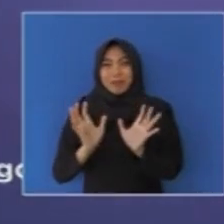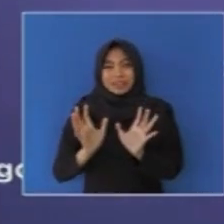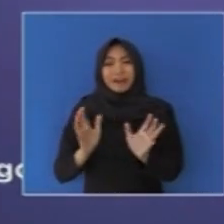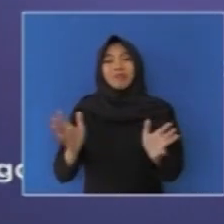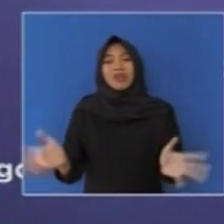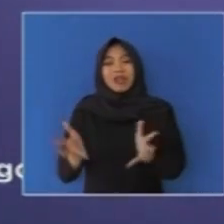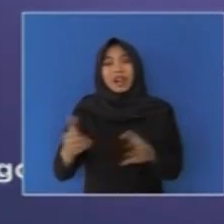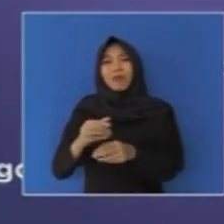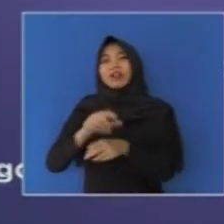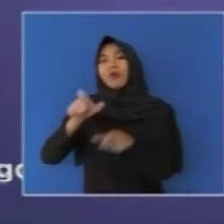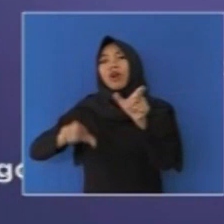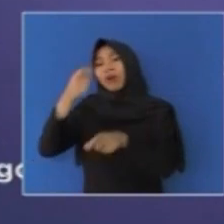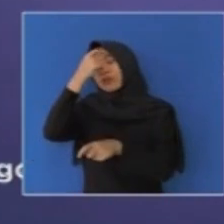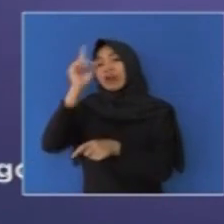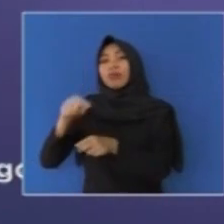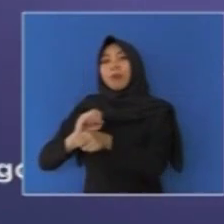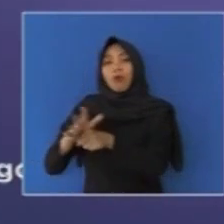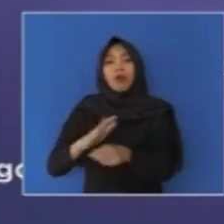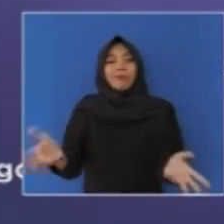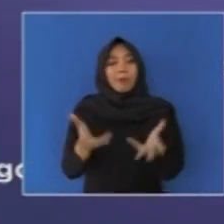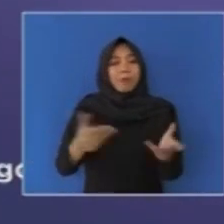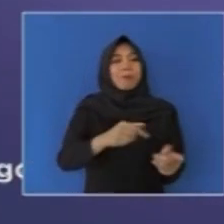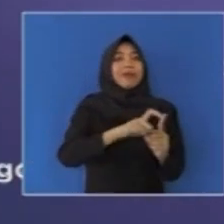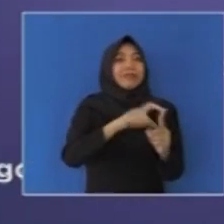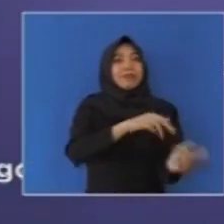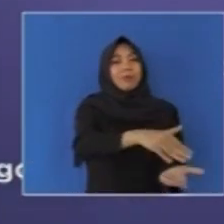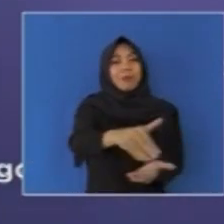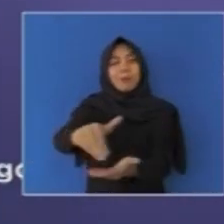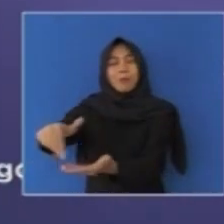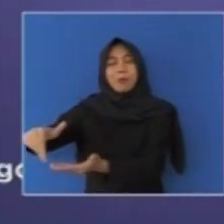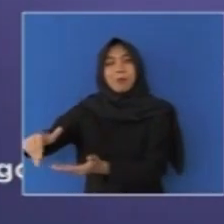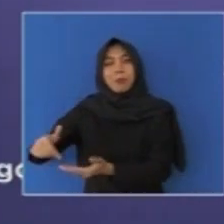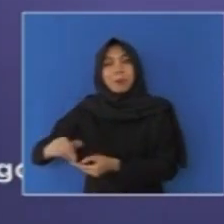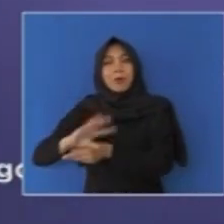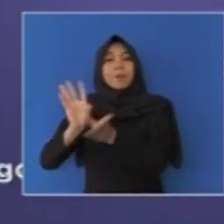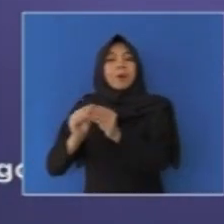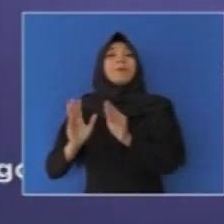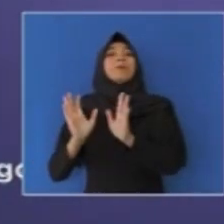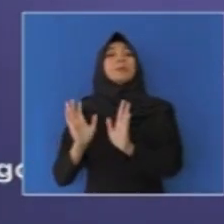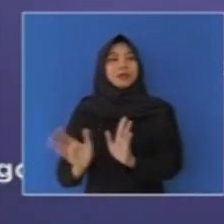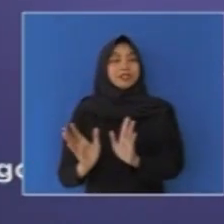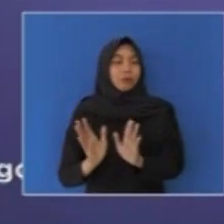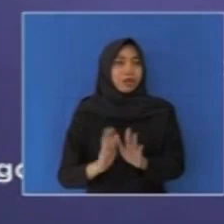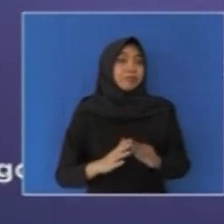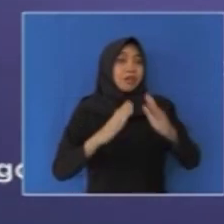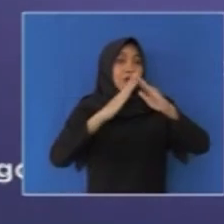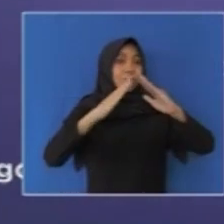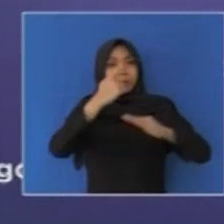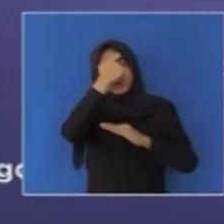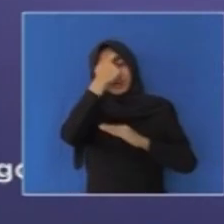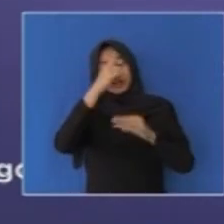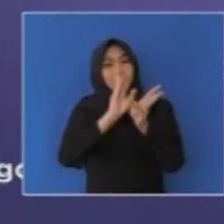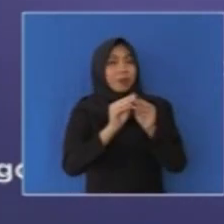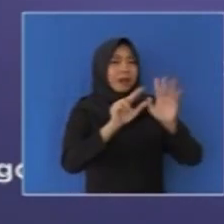pasien COVID-19. Sudah lebih dari 800 rumah sakit, baik milik